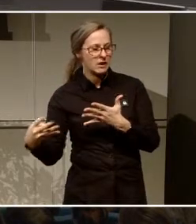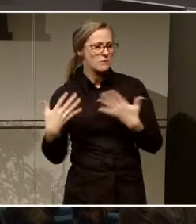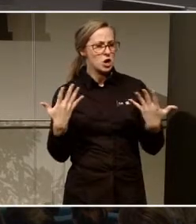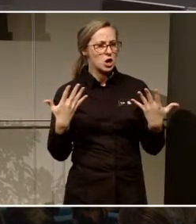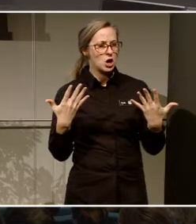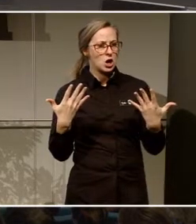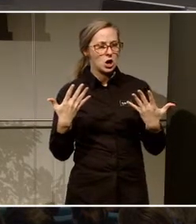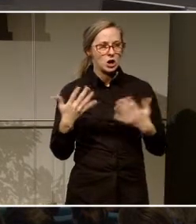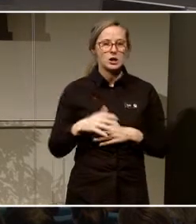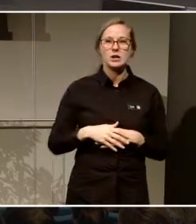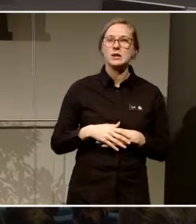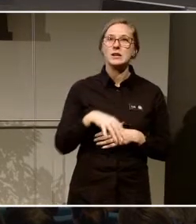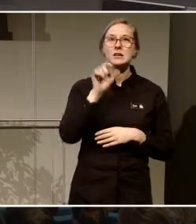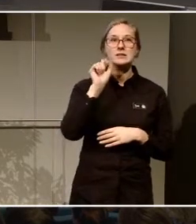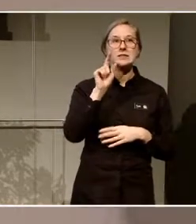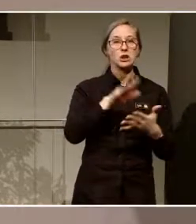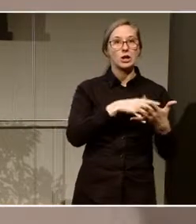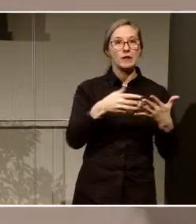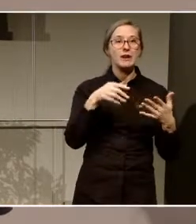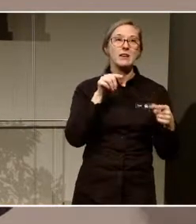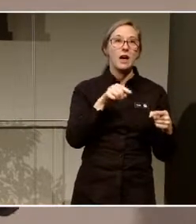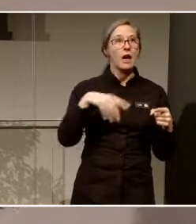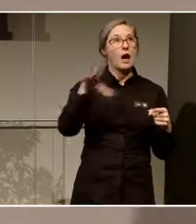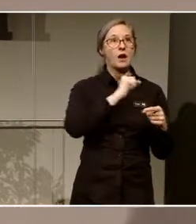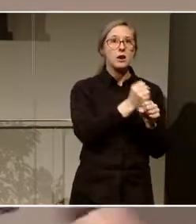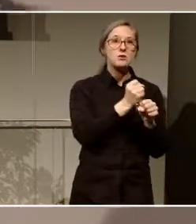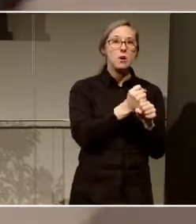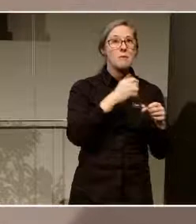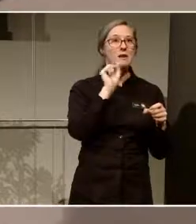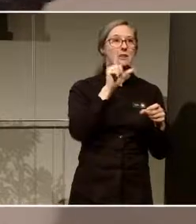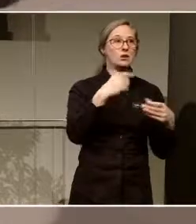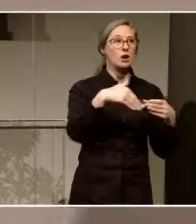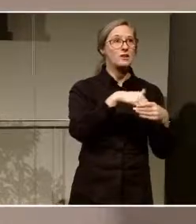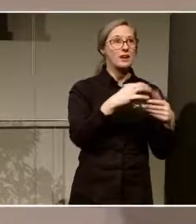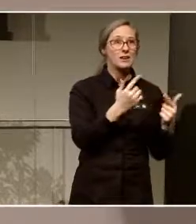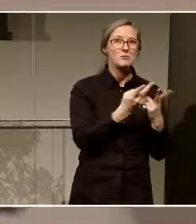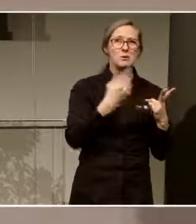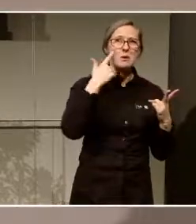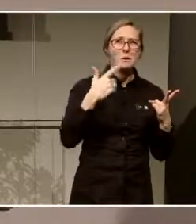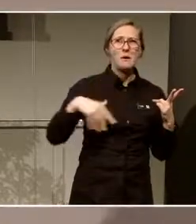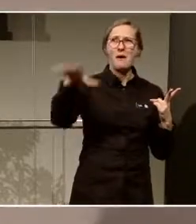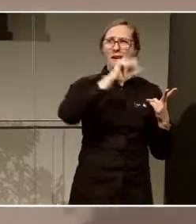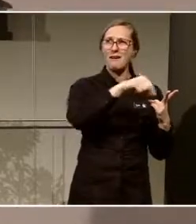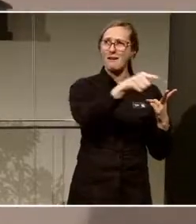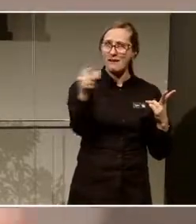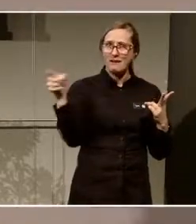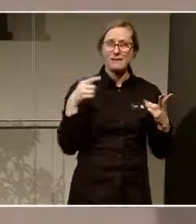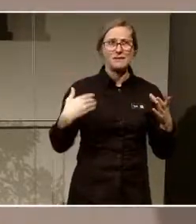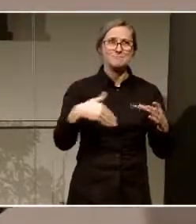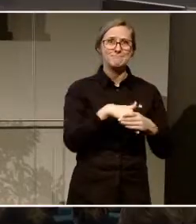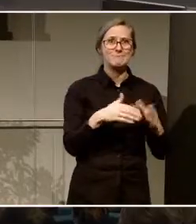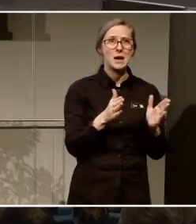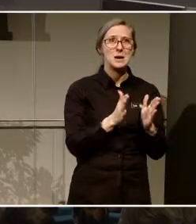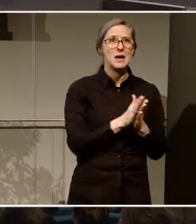Ja, DigiDel-nätverket är ett nätverk för alla som jobbar med digital delaktighet. Så jag antar att de flesta här inne på något sätt är med